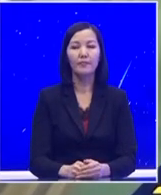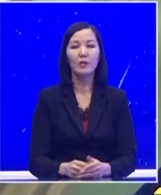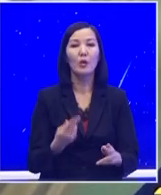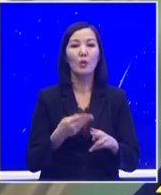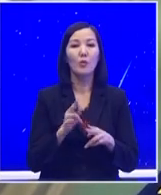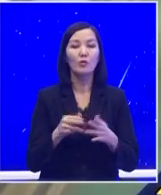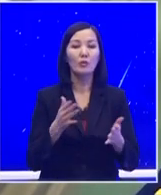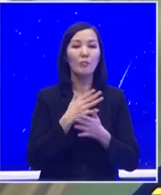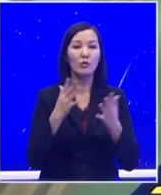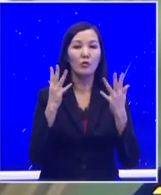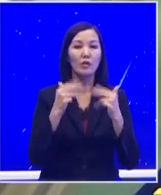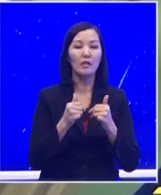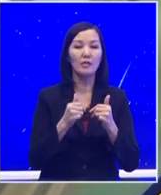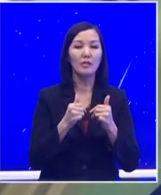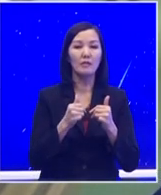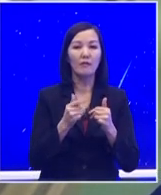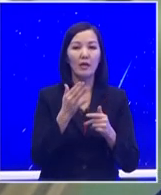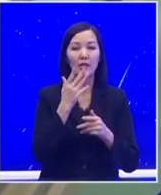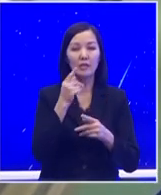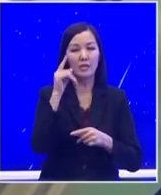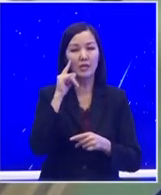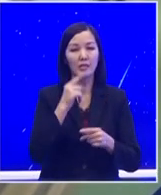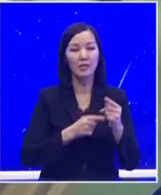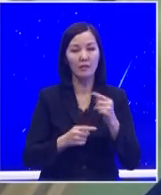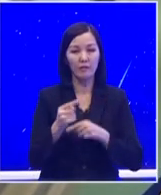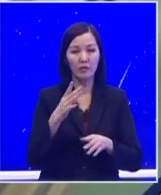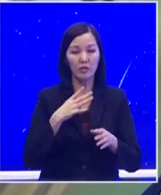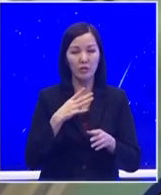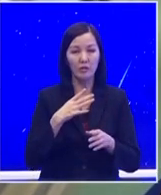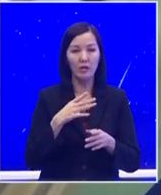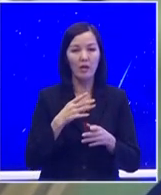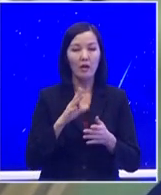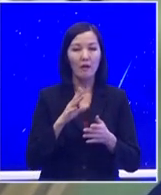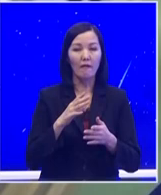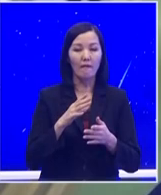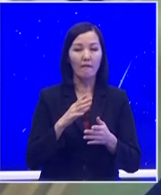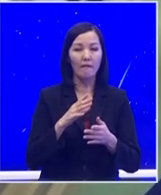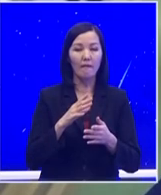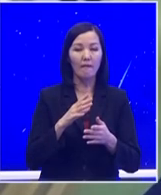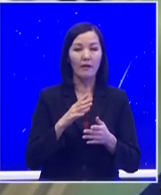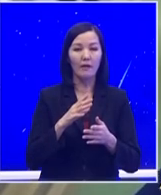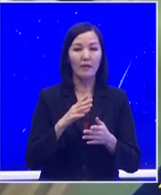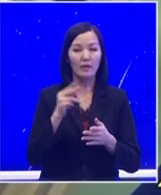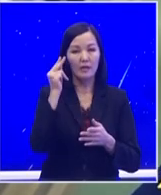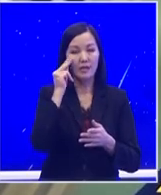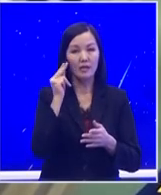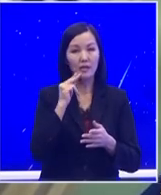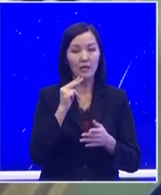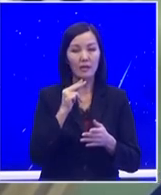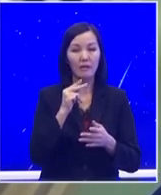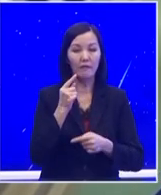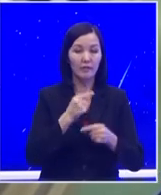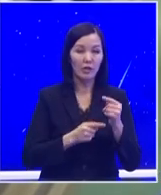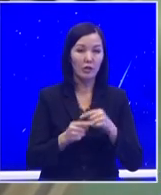Очень большое количество этнических казахов мигрируется в Алматинскую область. В основном это из КНР, Китайской